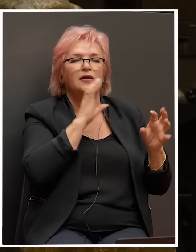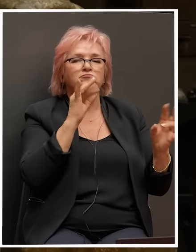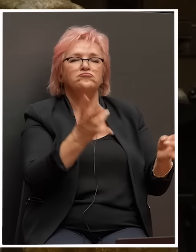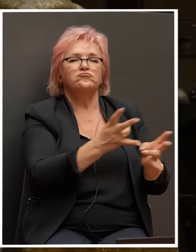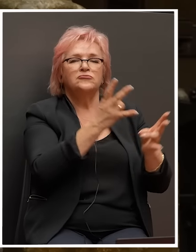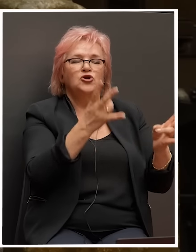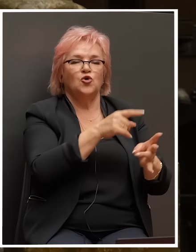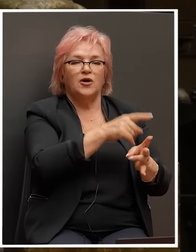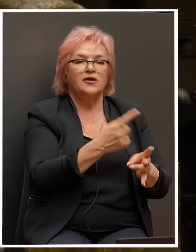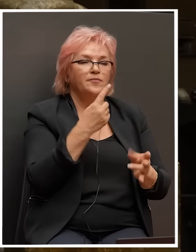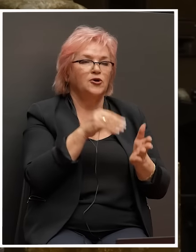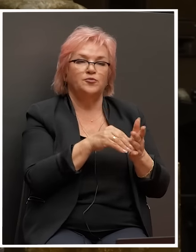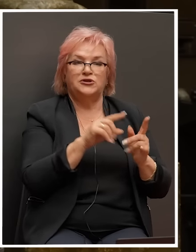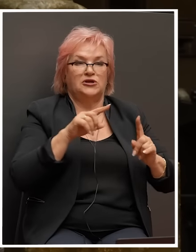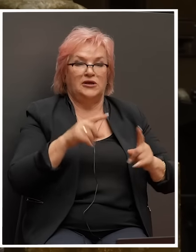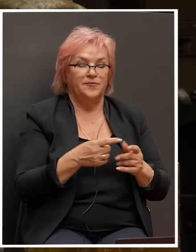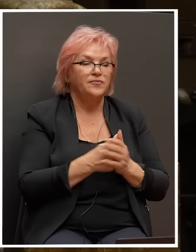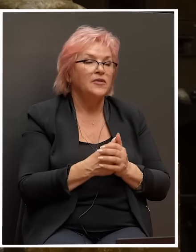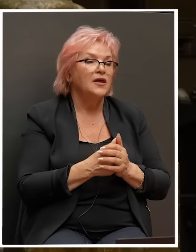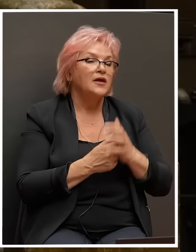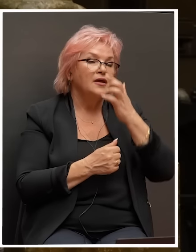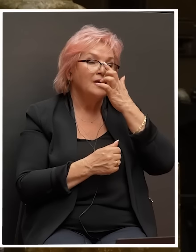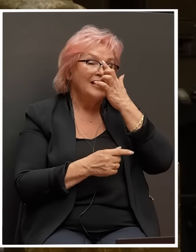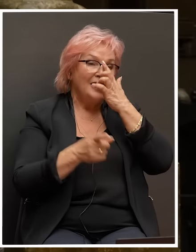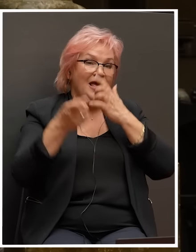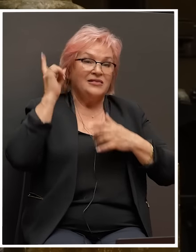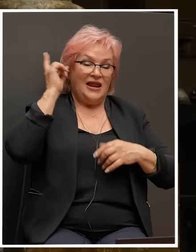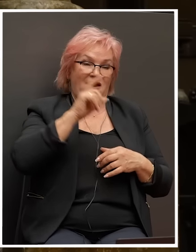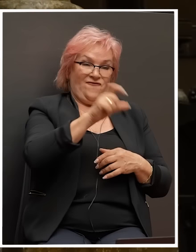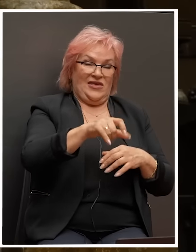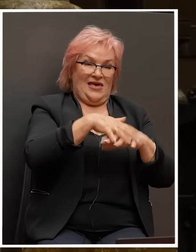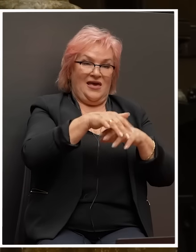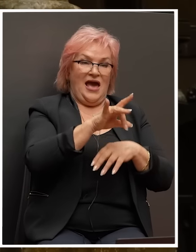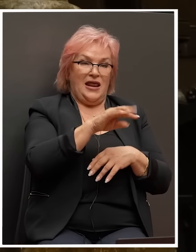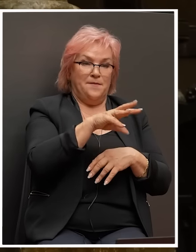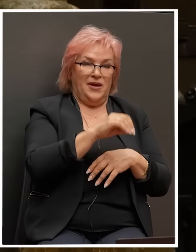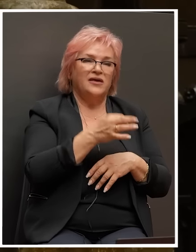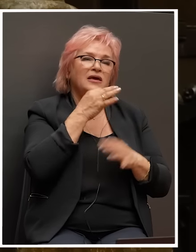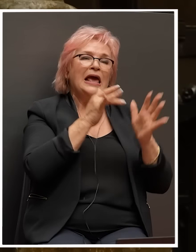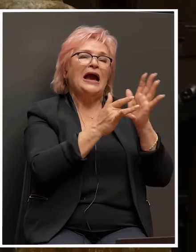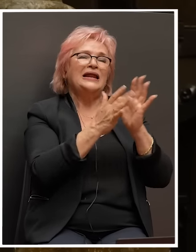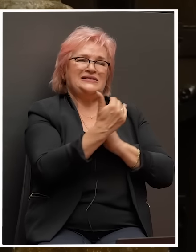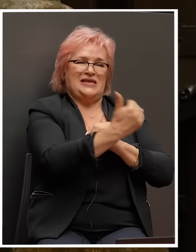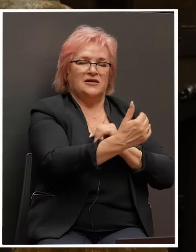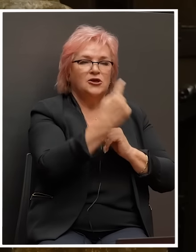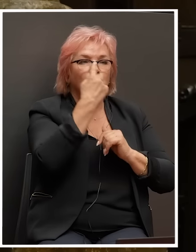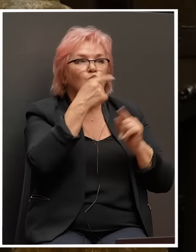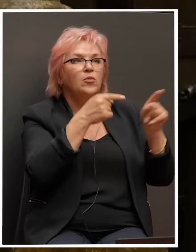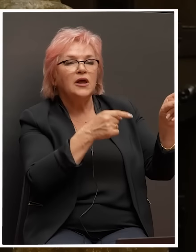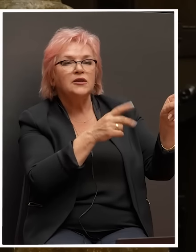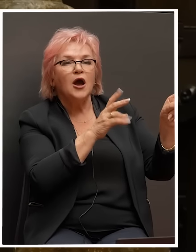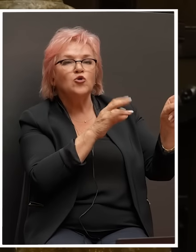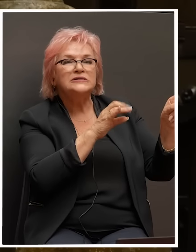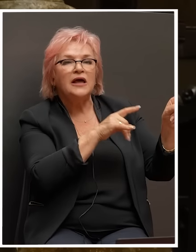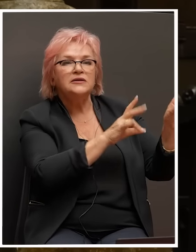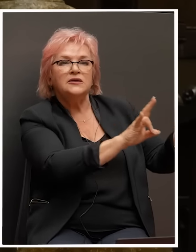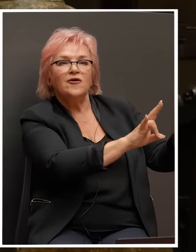сохранилась только по одной простой причине. Древние римляне, раннехристианские римляне, думали, что это Константин.